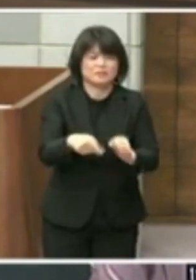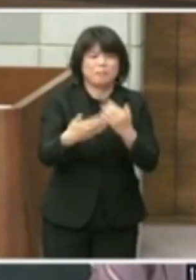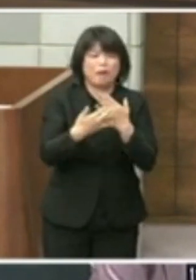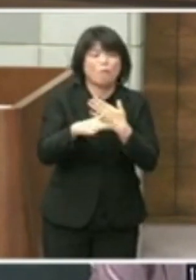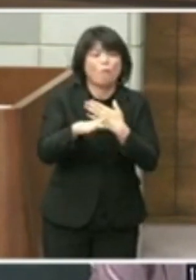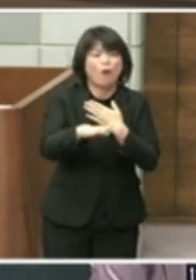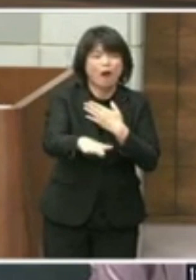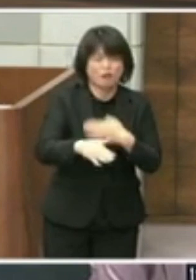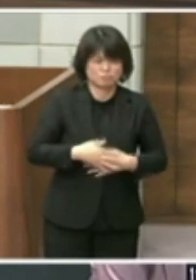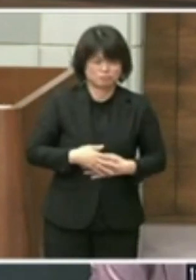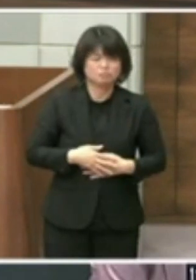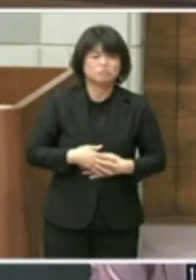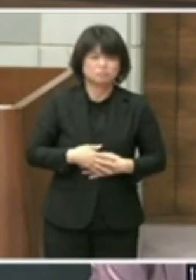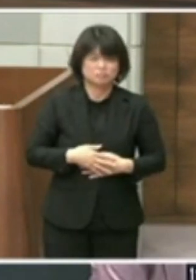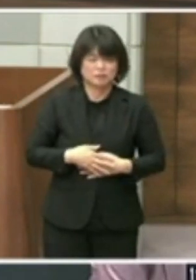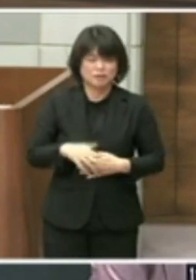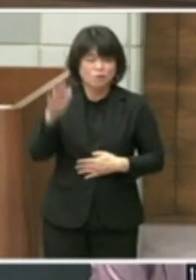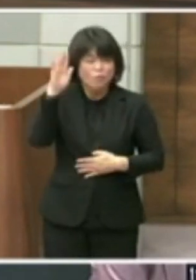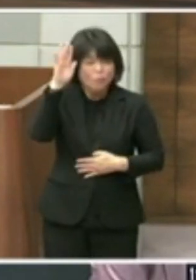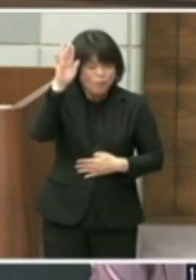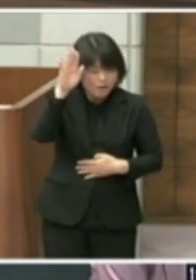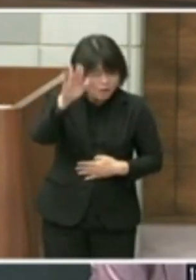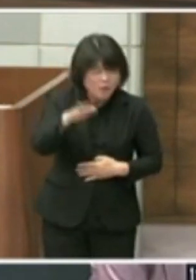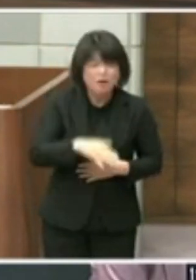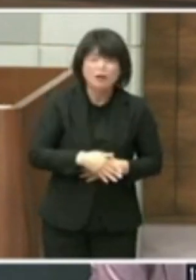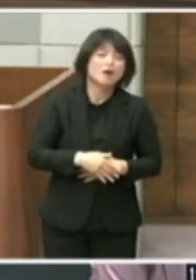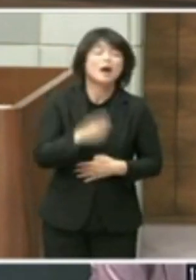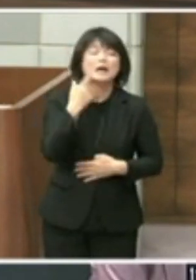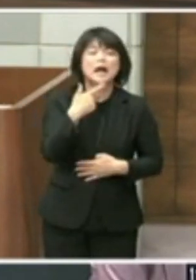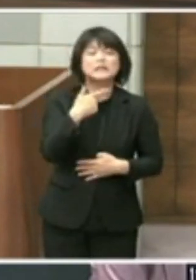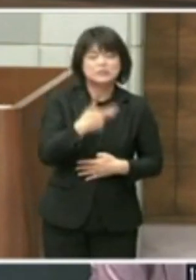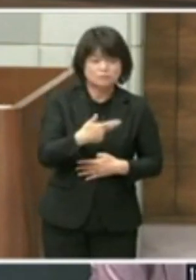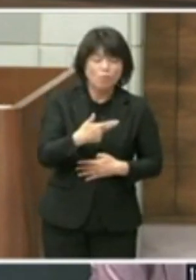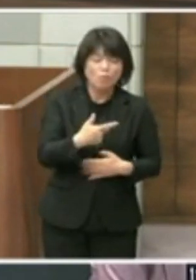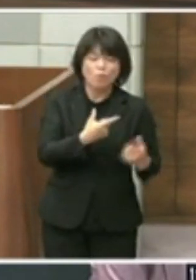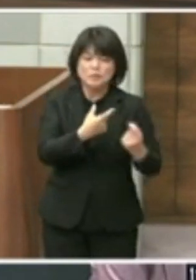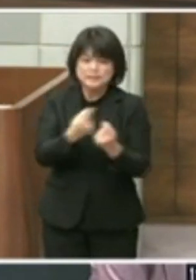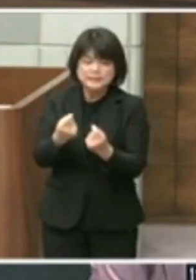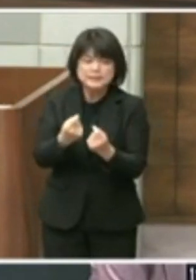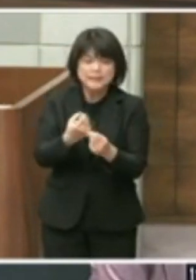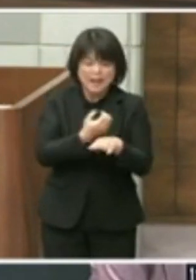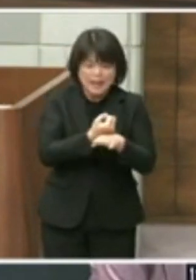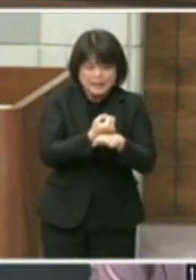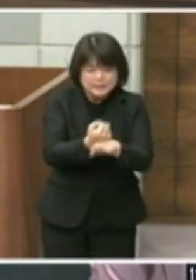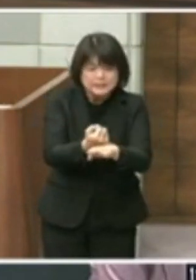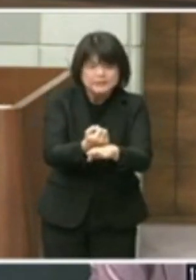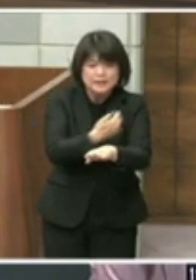から当然、明石市も適切な維持管